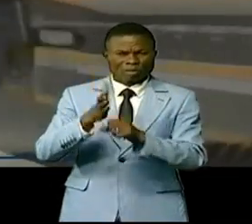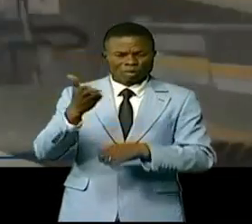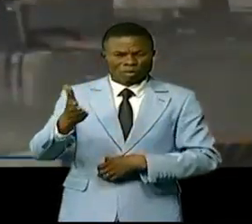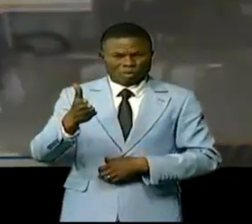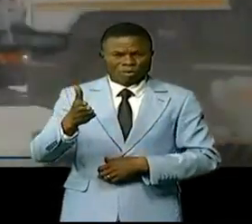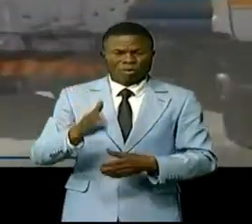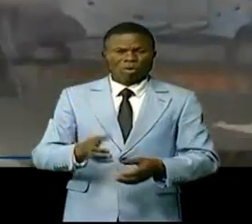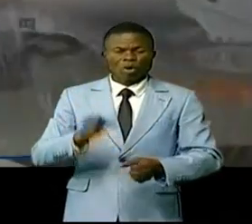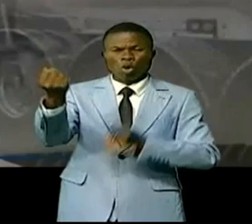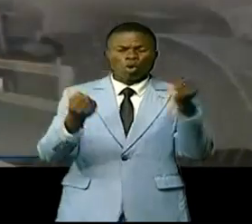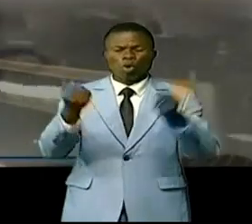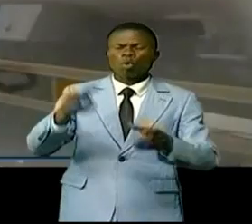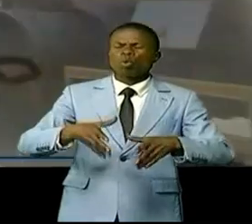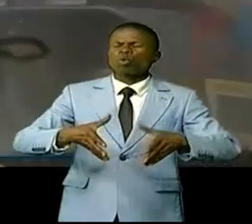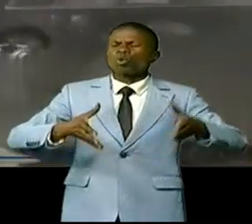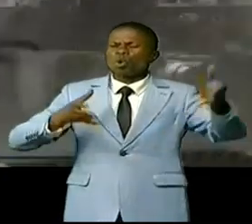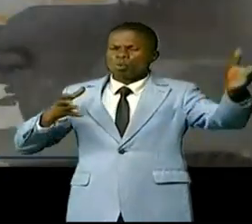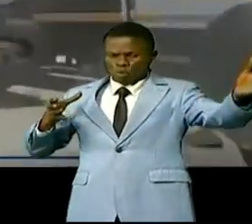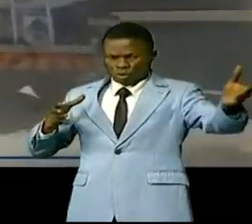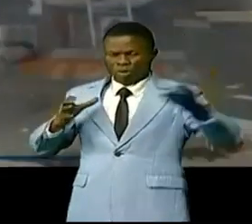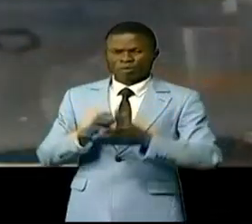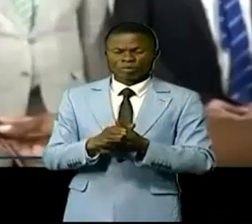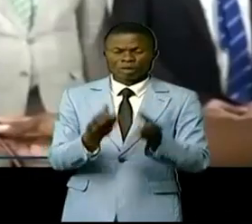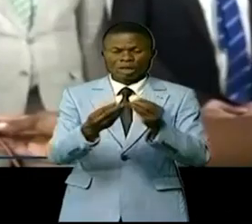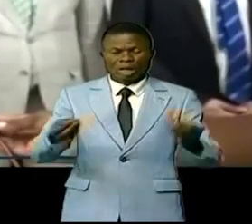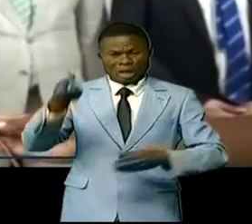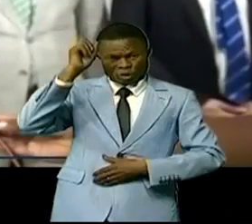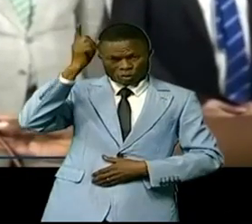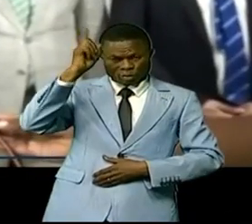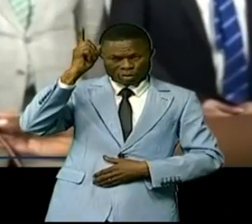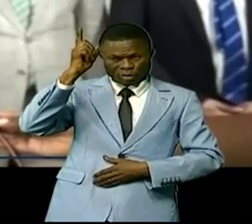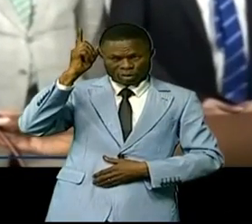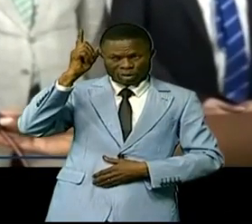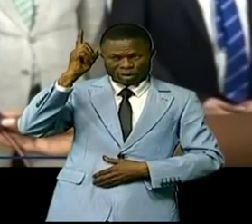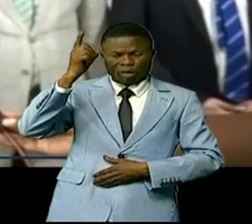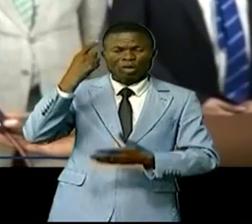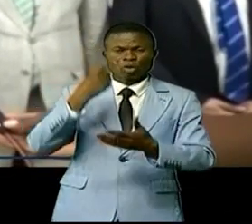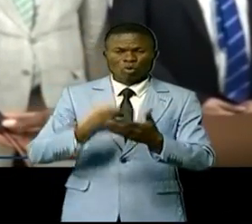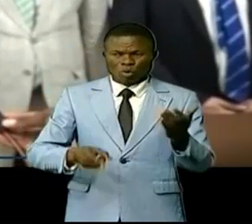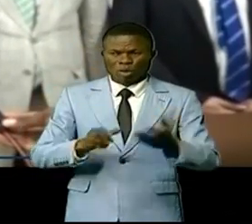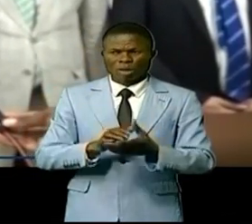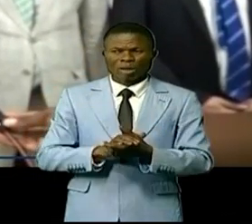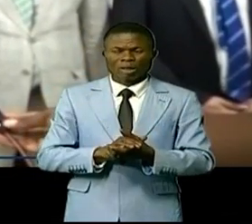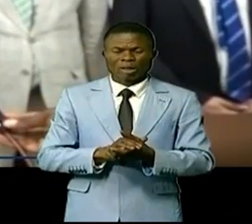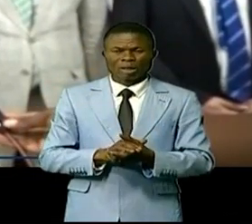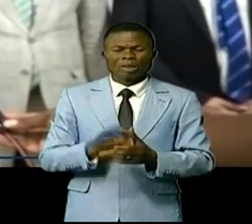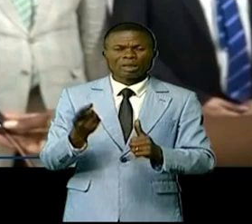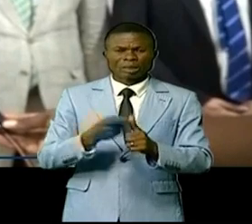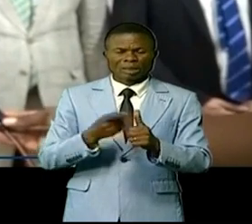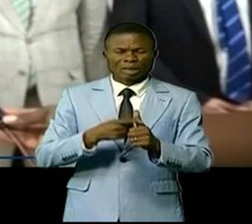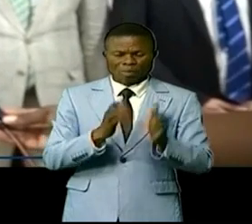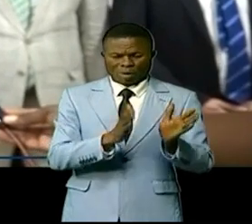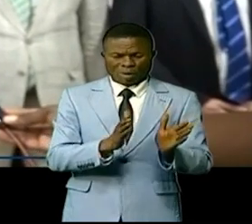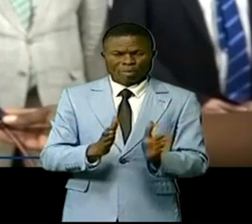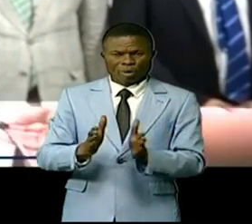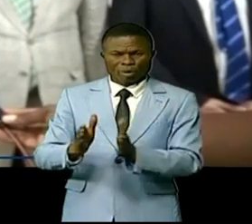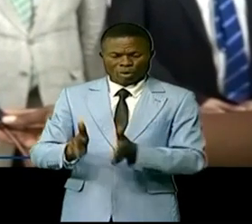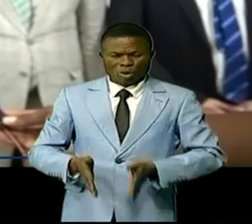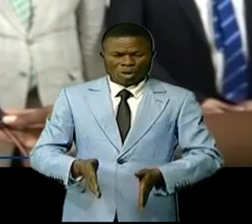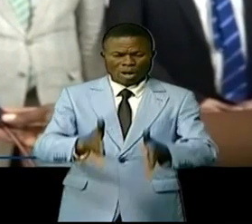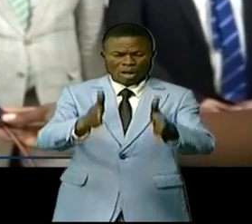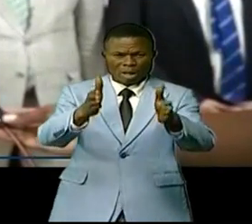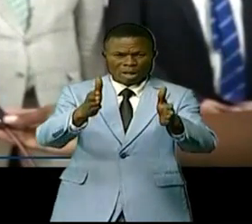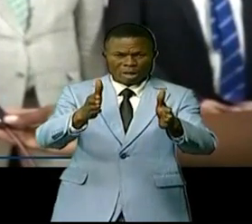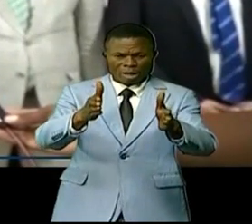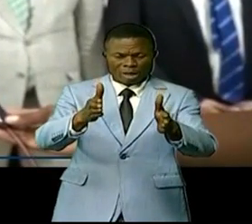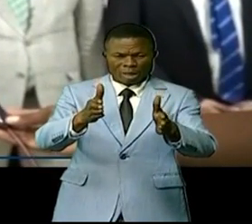poids lourds. La résolution principale, ce sera les tracés d'une route de